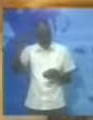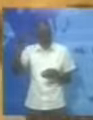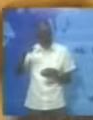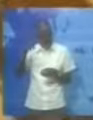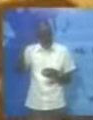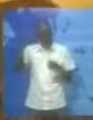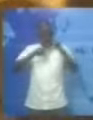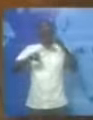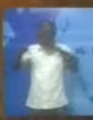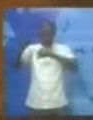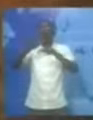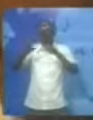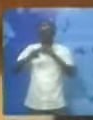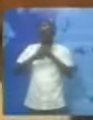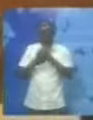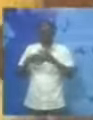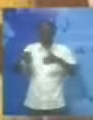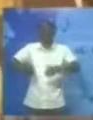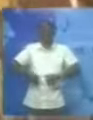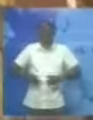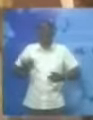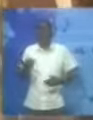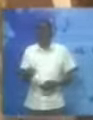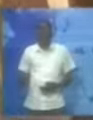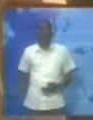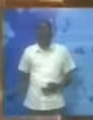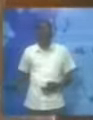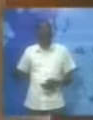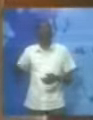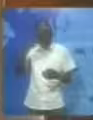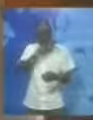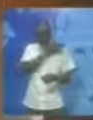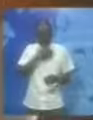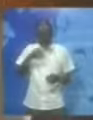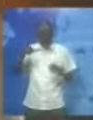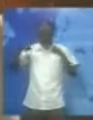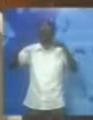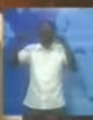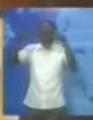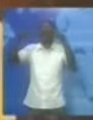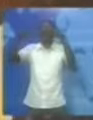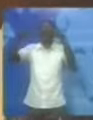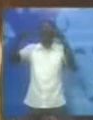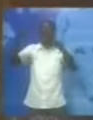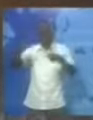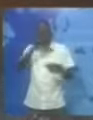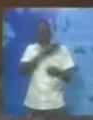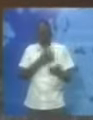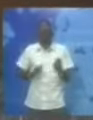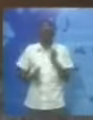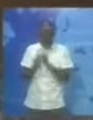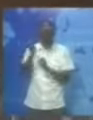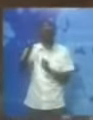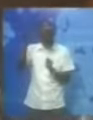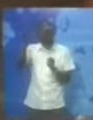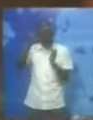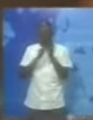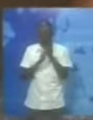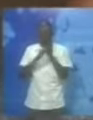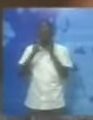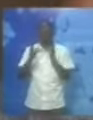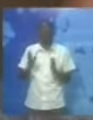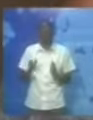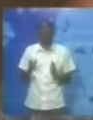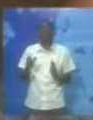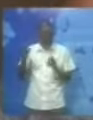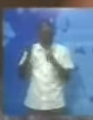a commencé dès sa jeune enfance et à force de persévérance, elle a gravi les échelons sans toutefois passer par une école d'art.